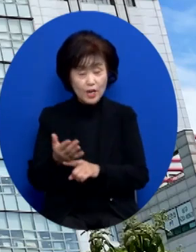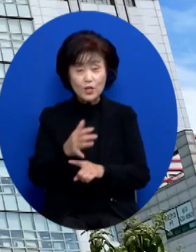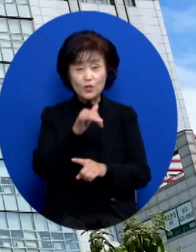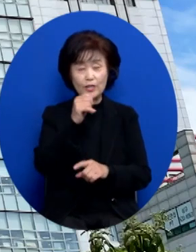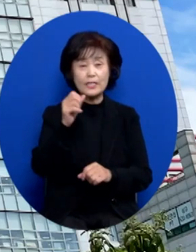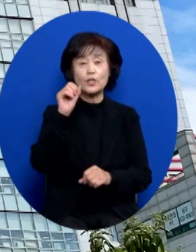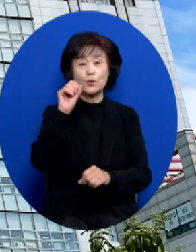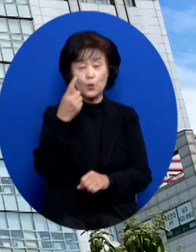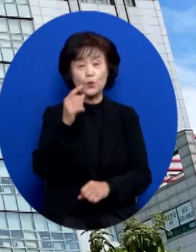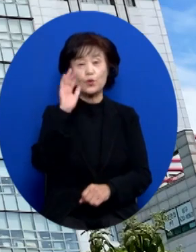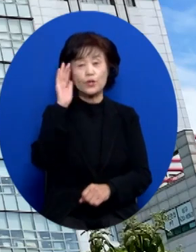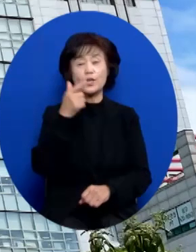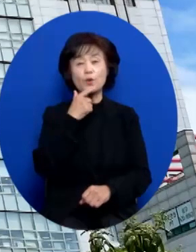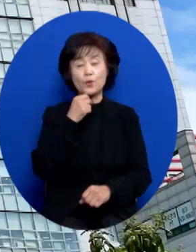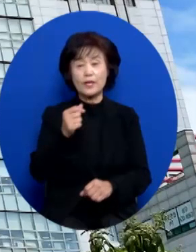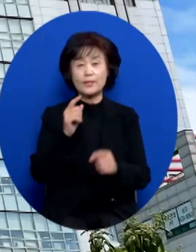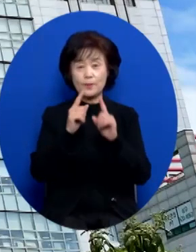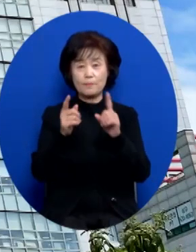바란다고 전했습니다.